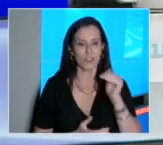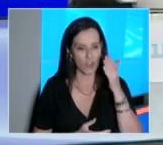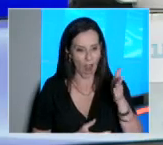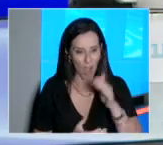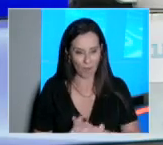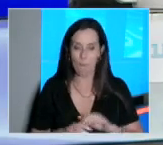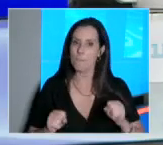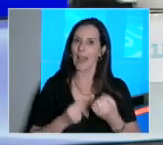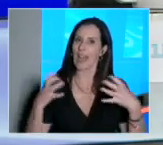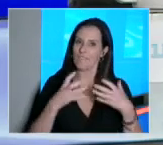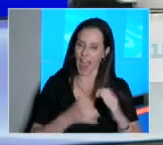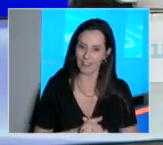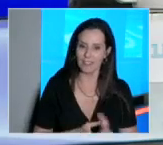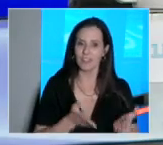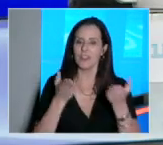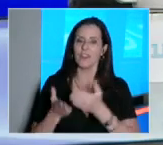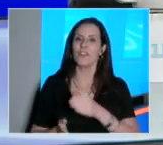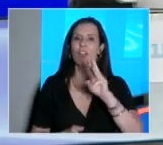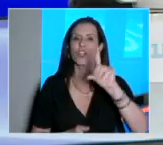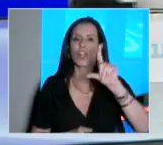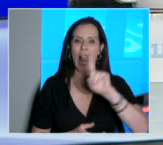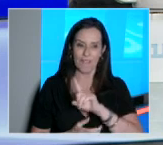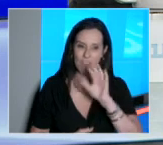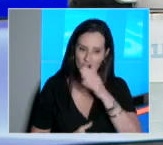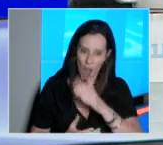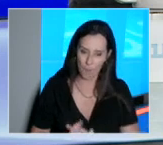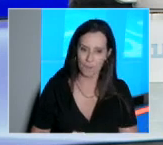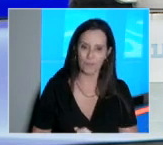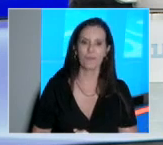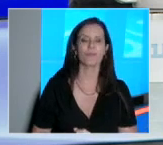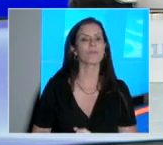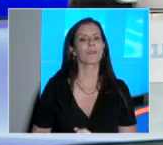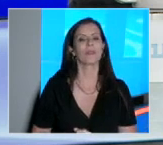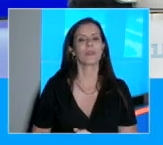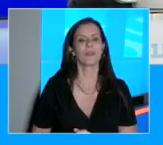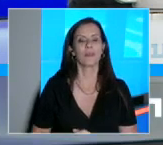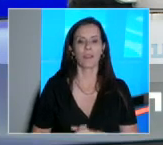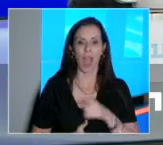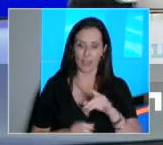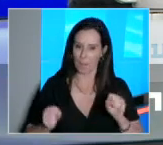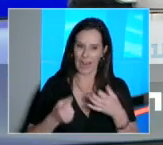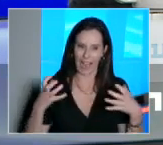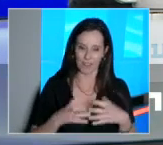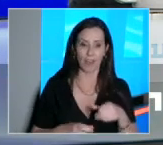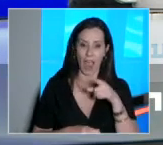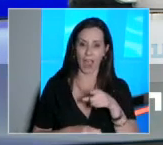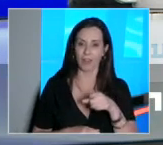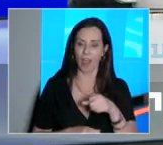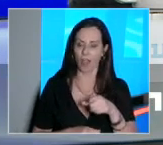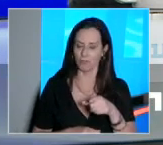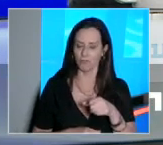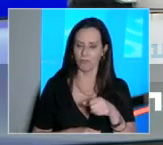נכון? פעיל חברתי, ושלב ווובו, נכון? אהלן, ערב טוב, אתה פעיל חברתי, אתה איש